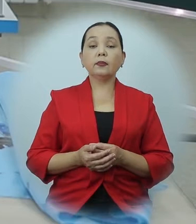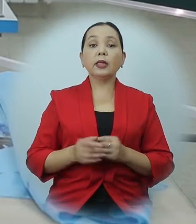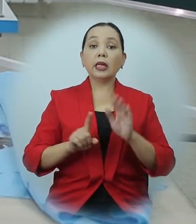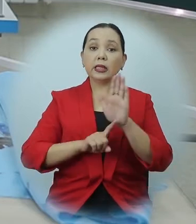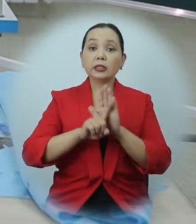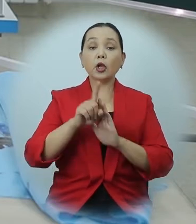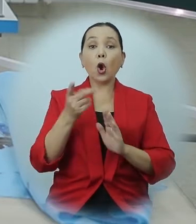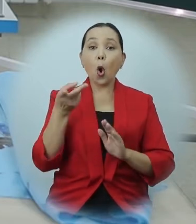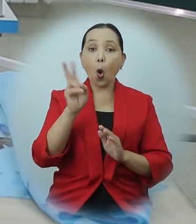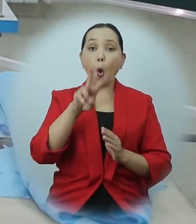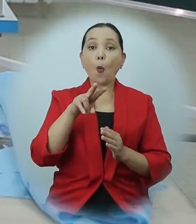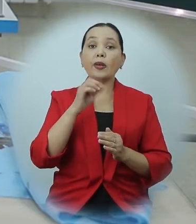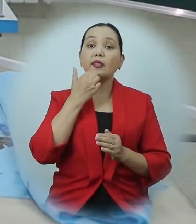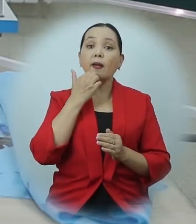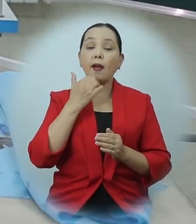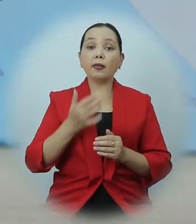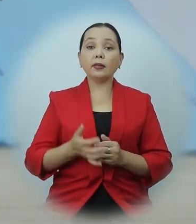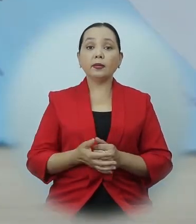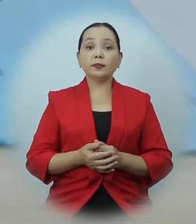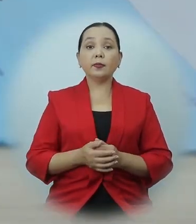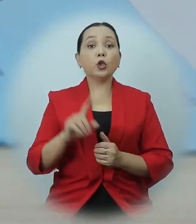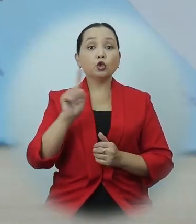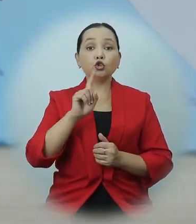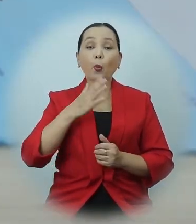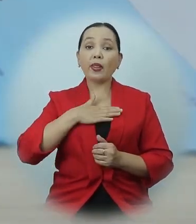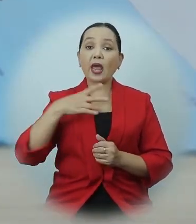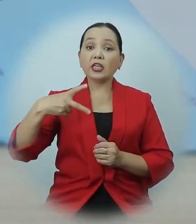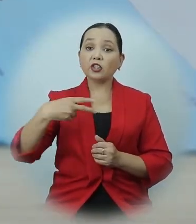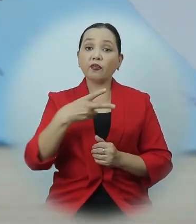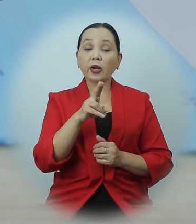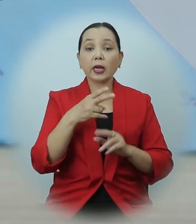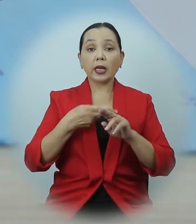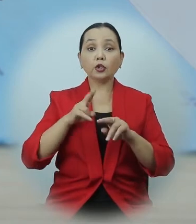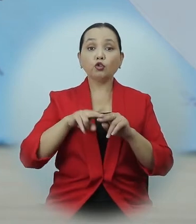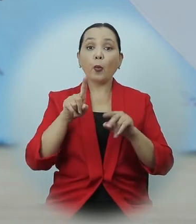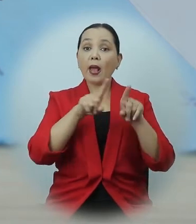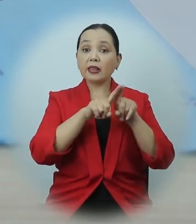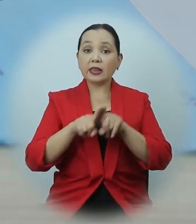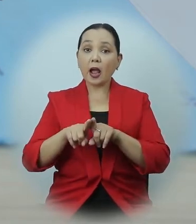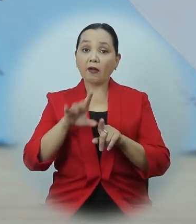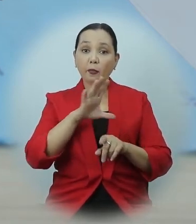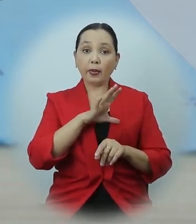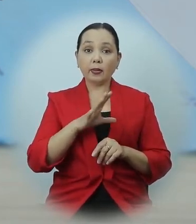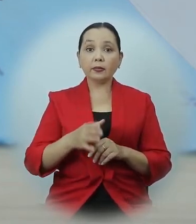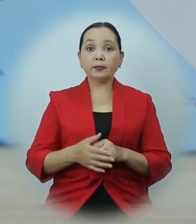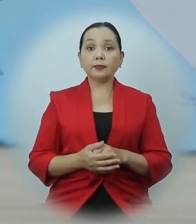захваты оба слоя ткани, чтобы наша выкройка не смещалась.